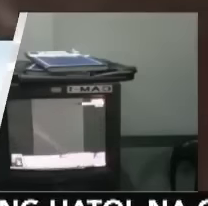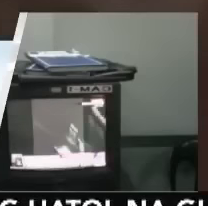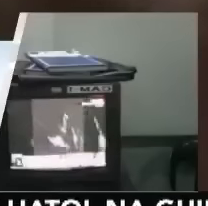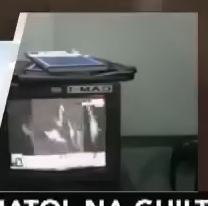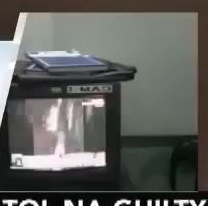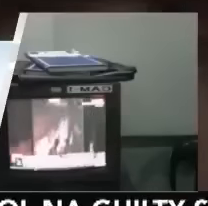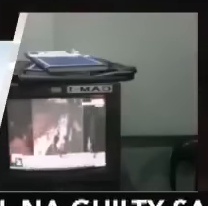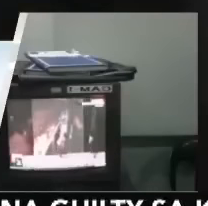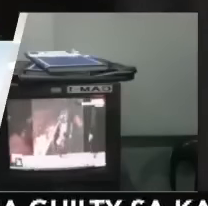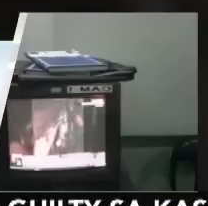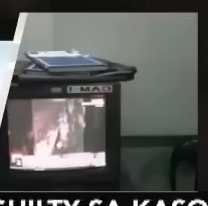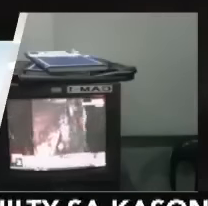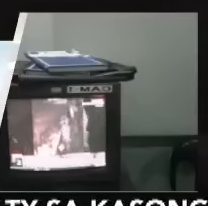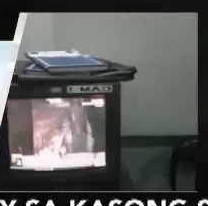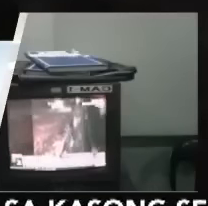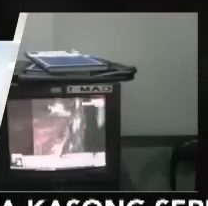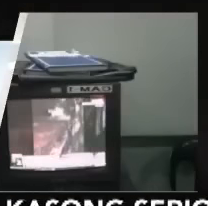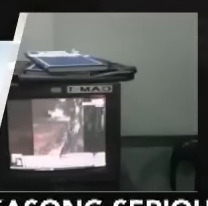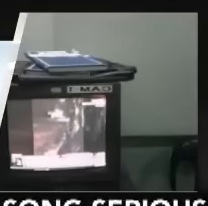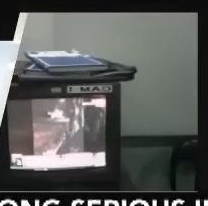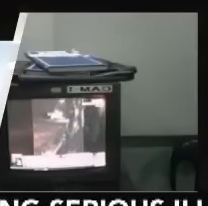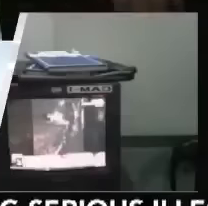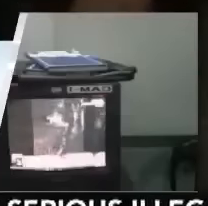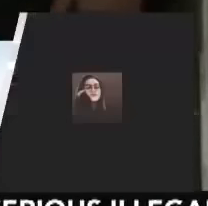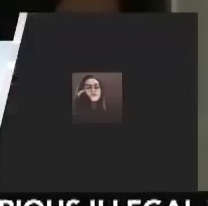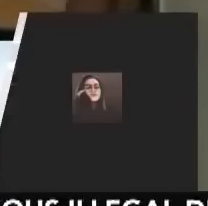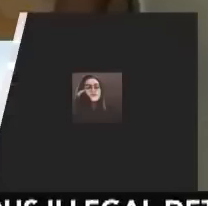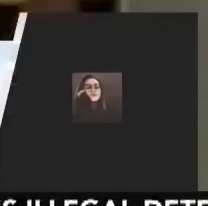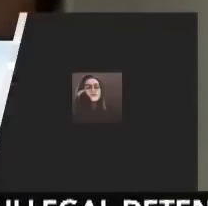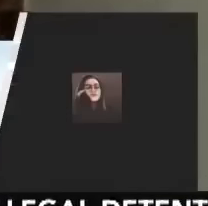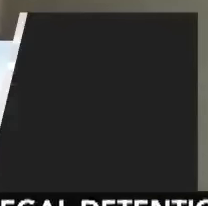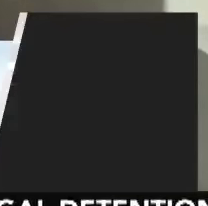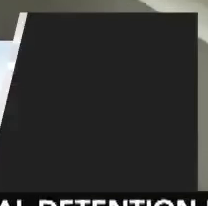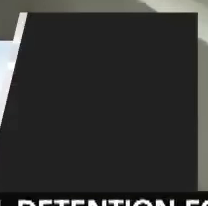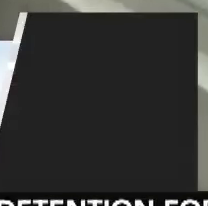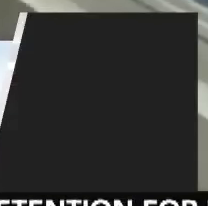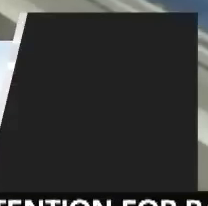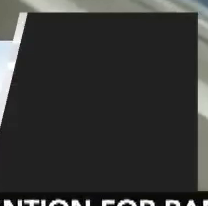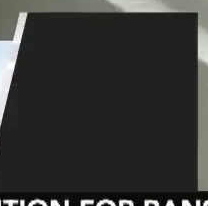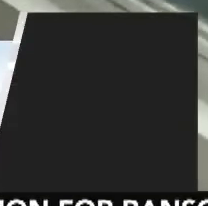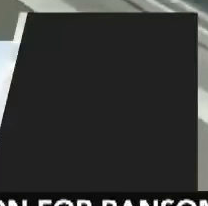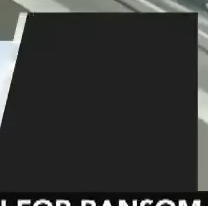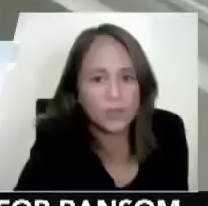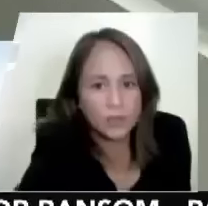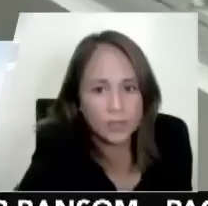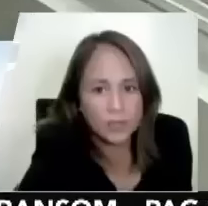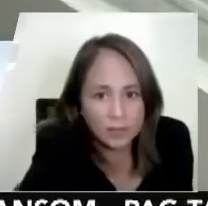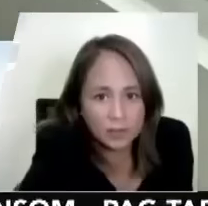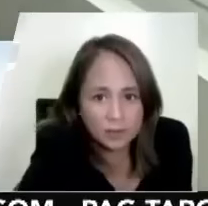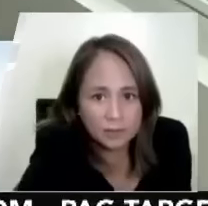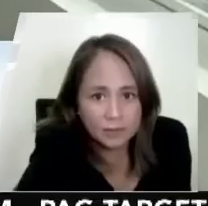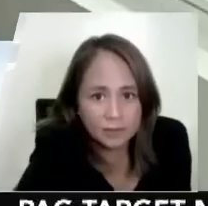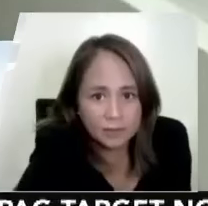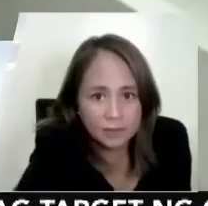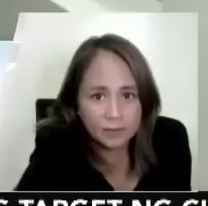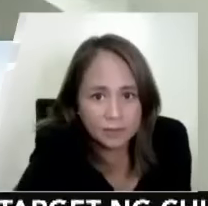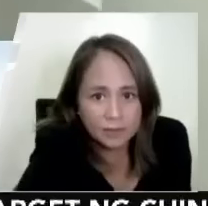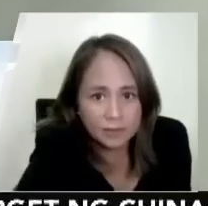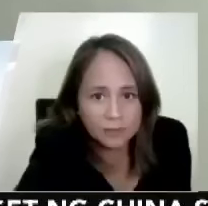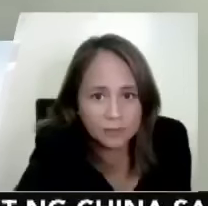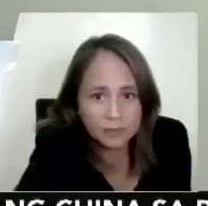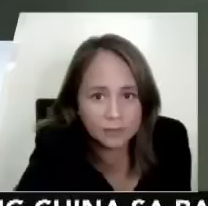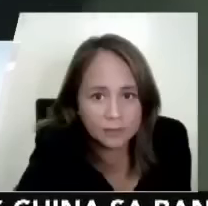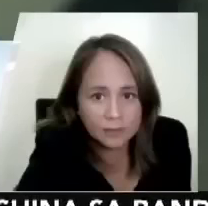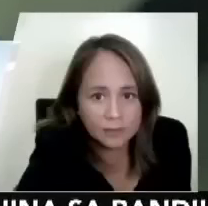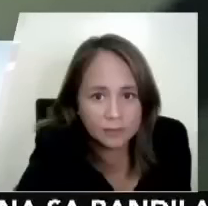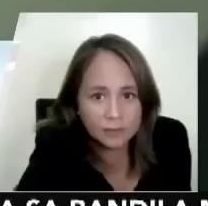at SWAT ang bahay na ito sa Barangay pinagbuhatan dito nila nadakip ang isa sa mga suspect na 18 anyos ang edad Meron ka bang